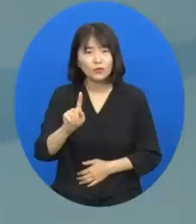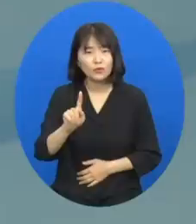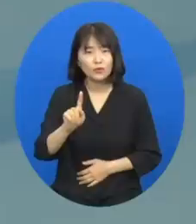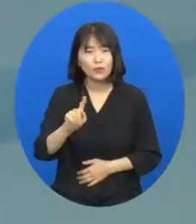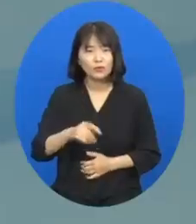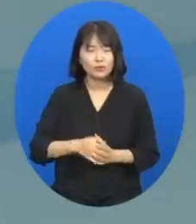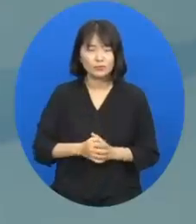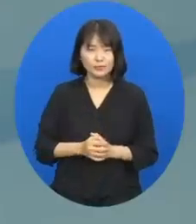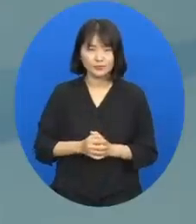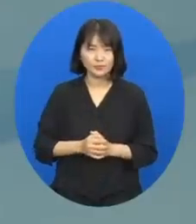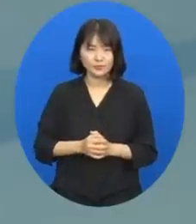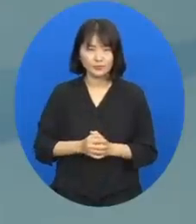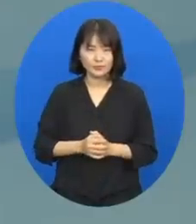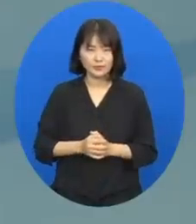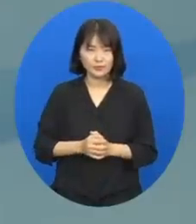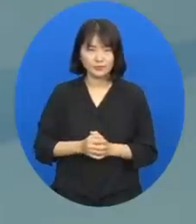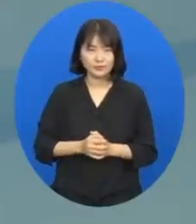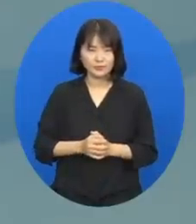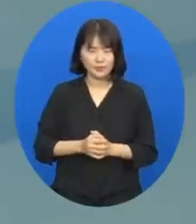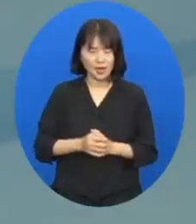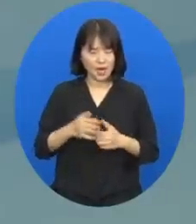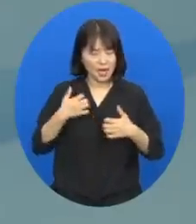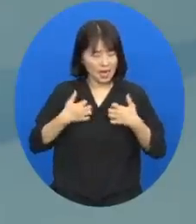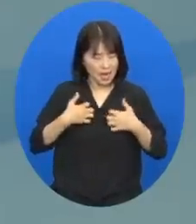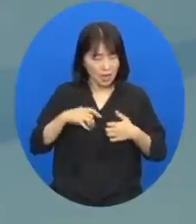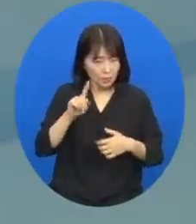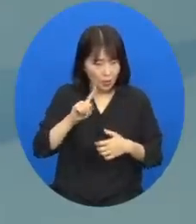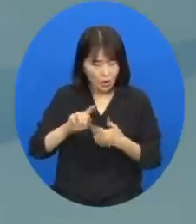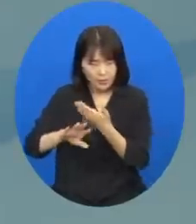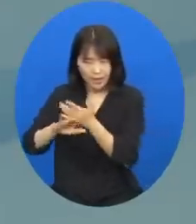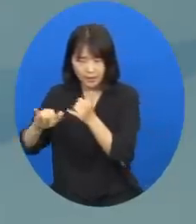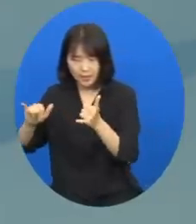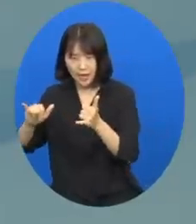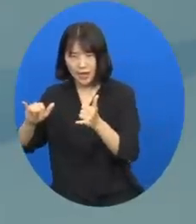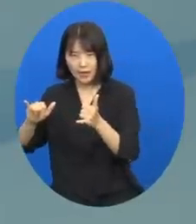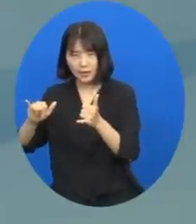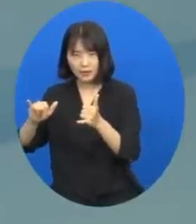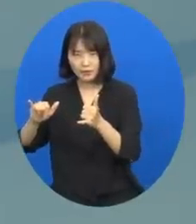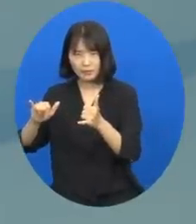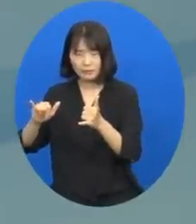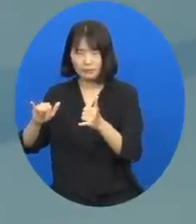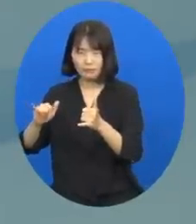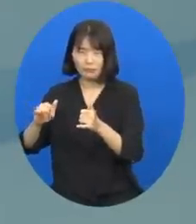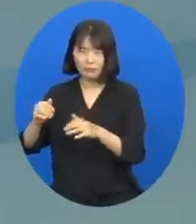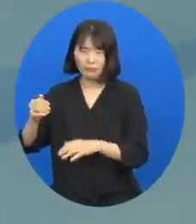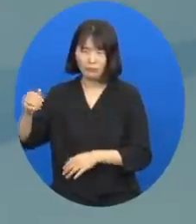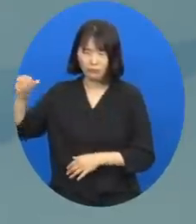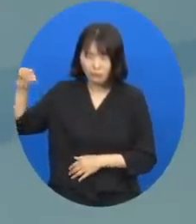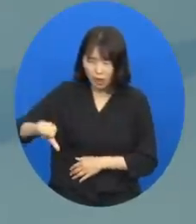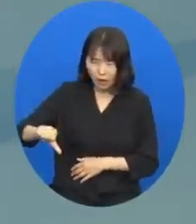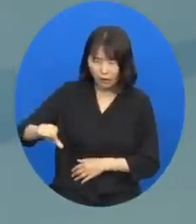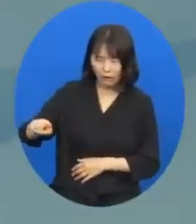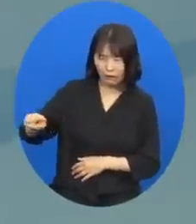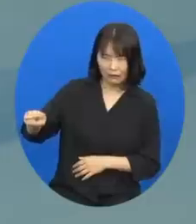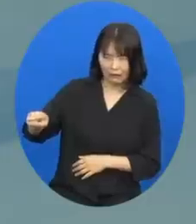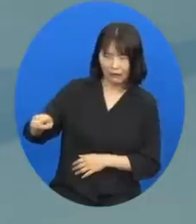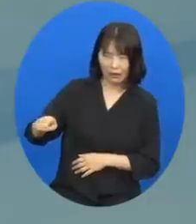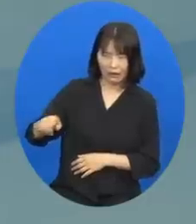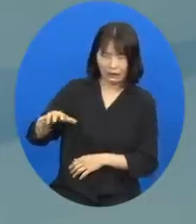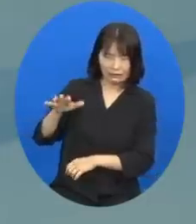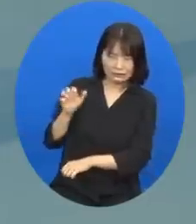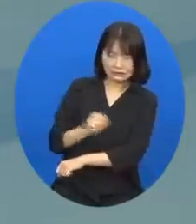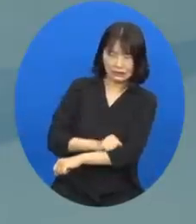그것이 역시 시기심 에서 나온 것은 아니었을까요 그 사람이 잘 안되어서 잘 됐다 마고